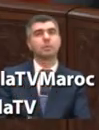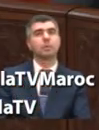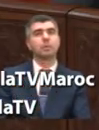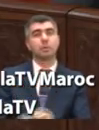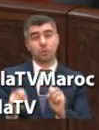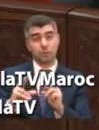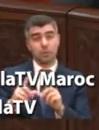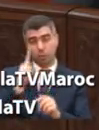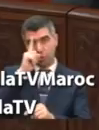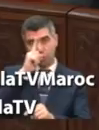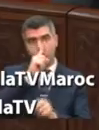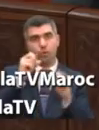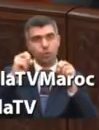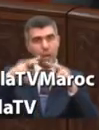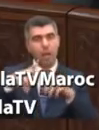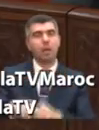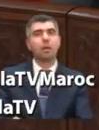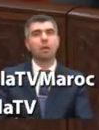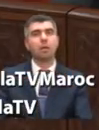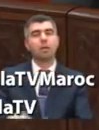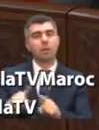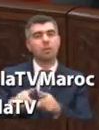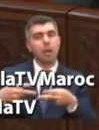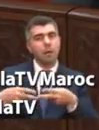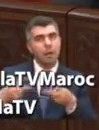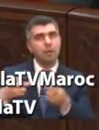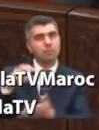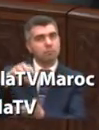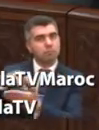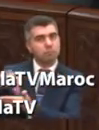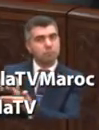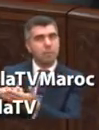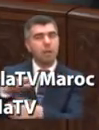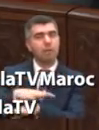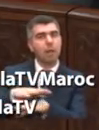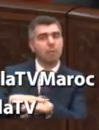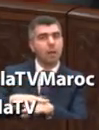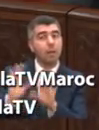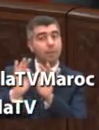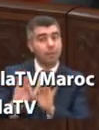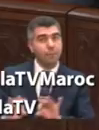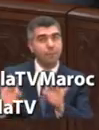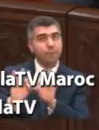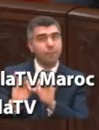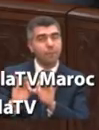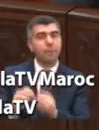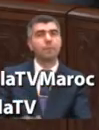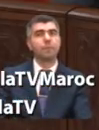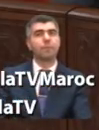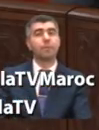لهذا حنا إن شاء الله منكبين على توفير جامعات في الجهات الأخرى اللي ما فيهاش هذا. بالنسبة